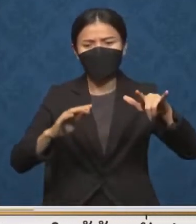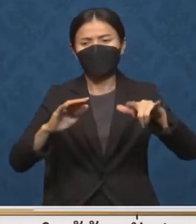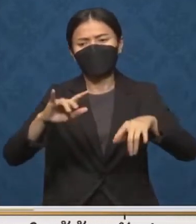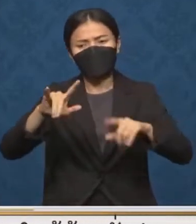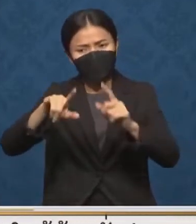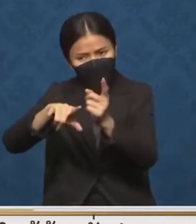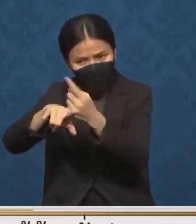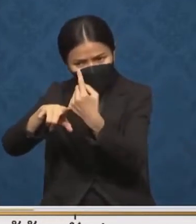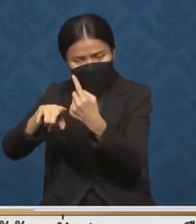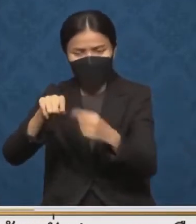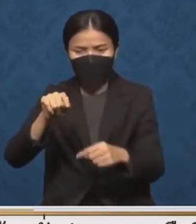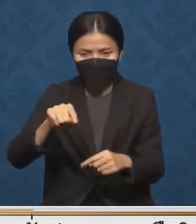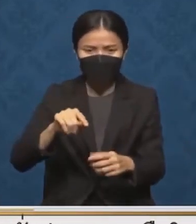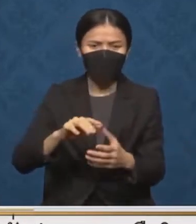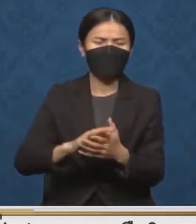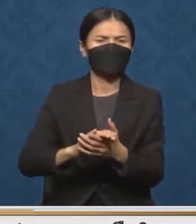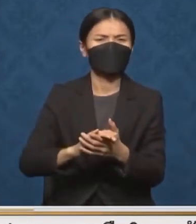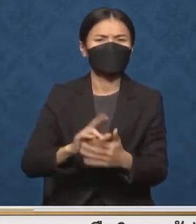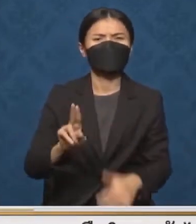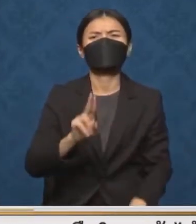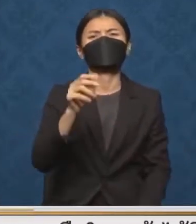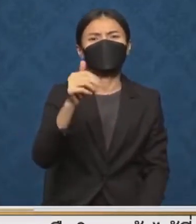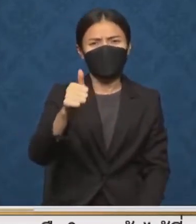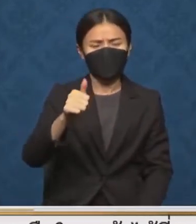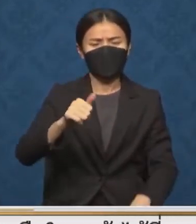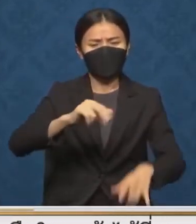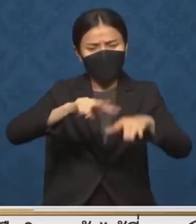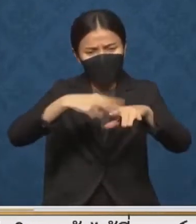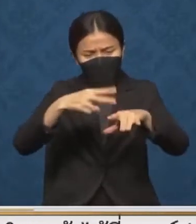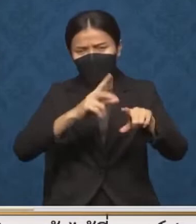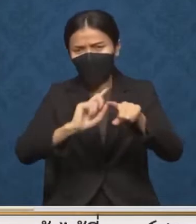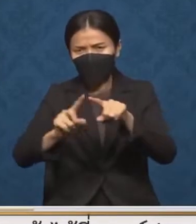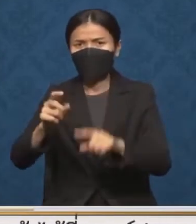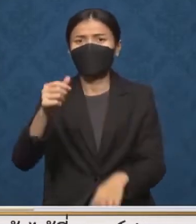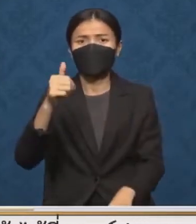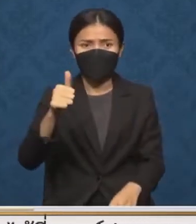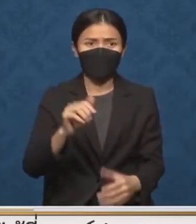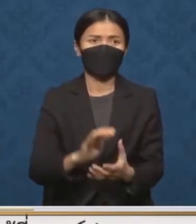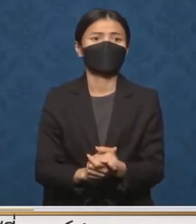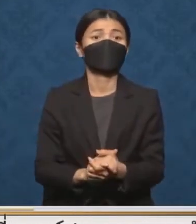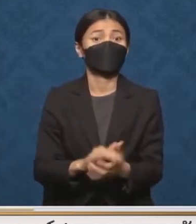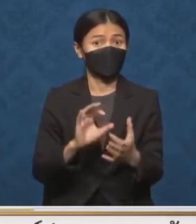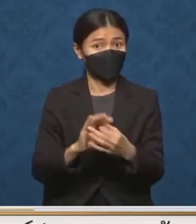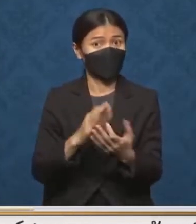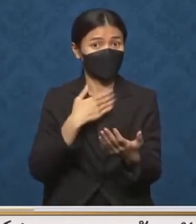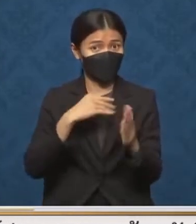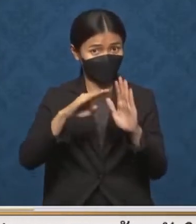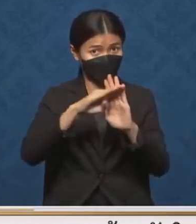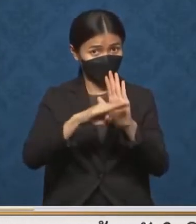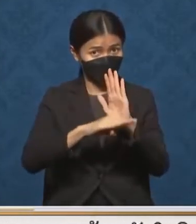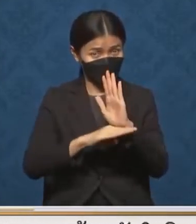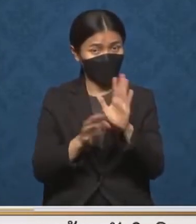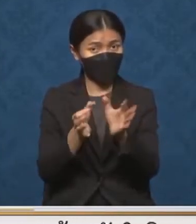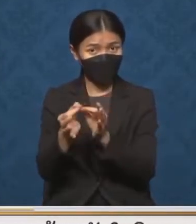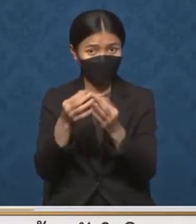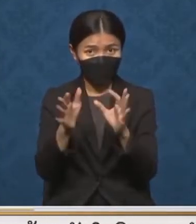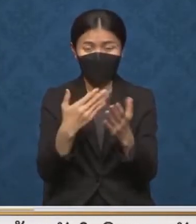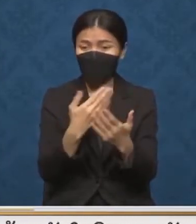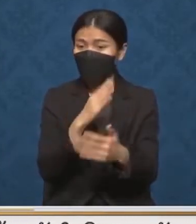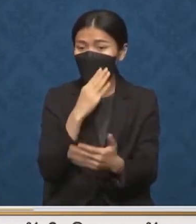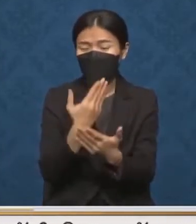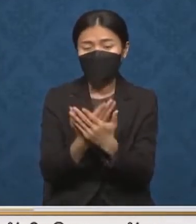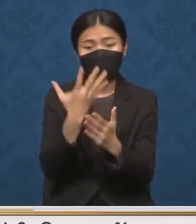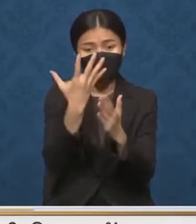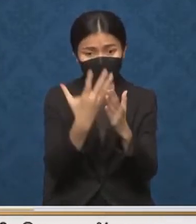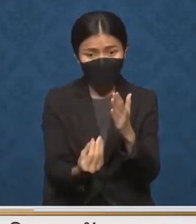ภัยในการใช้งานภาณะได้เลยเห็นได้ชดจคาใช้จ่ายทผมได้แดงมาข้างต้นแต่เงินทเหลออยู่นี้ หากนำไปใช้